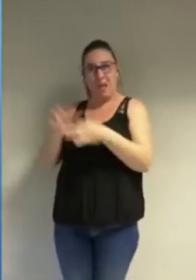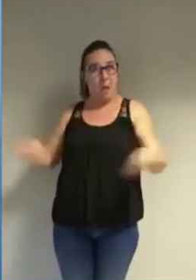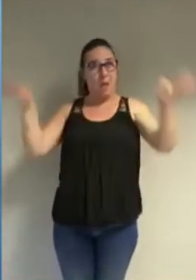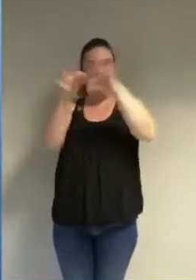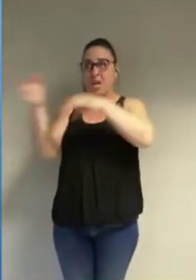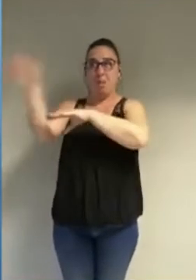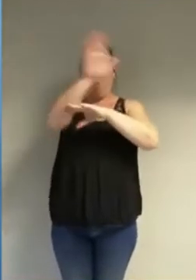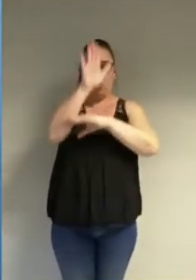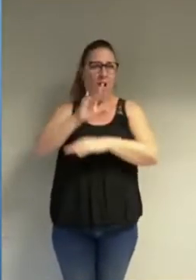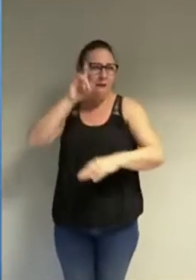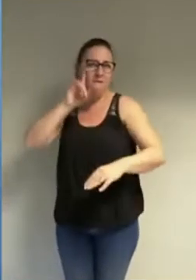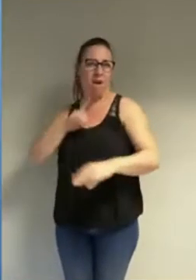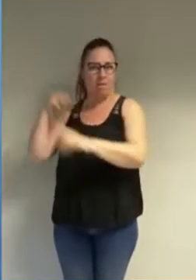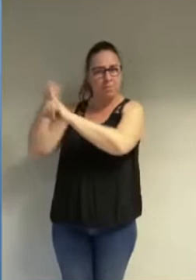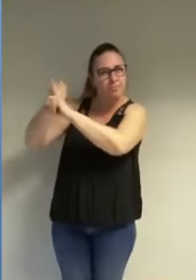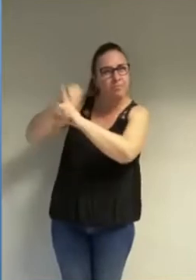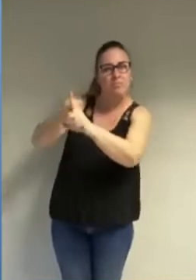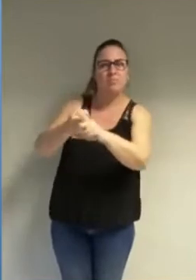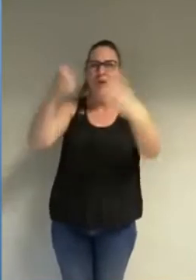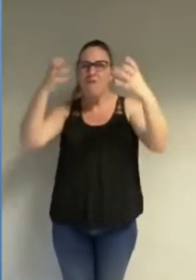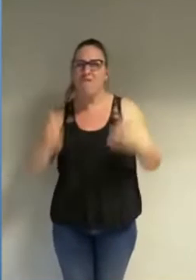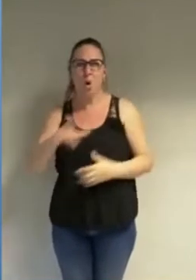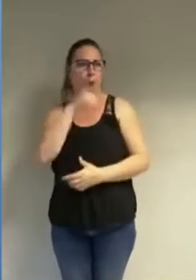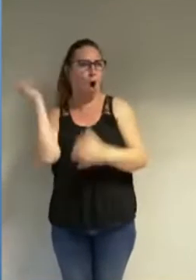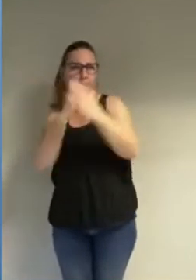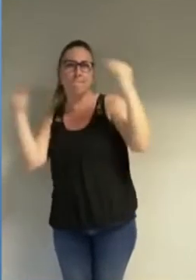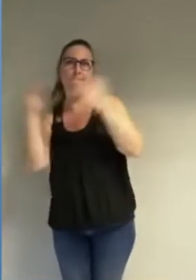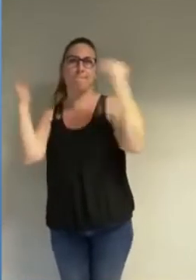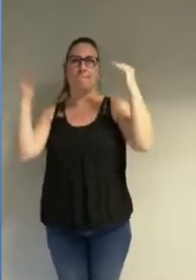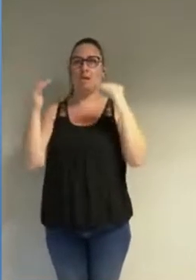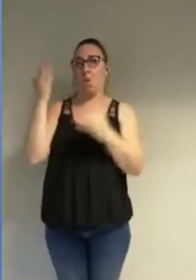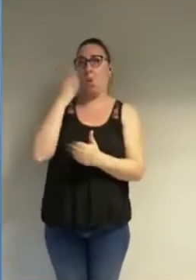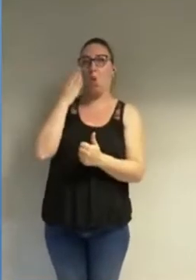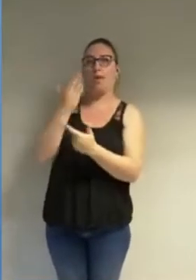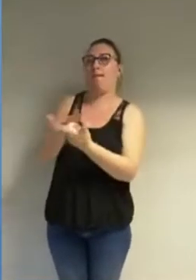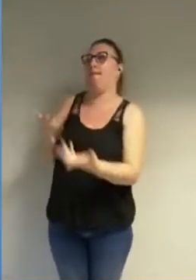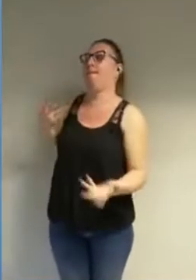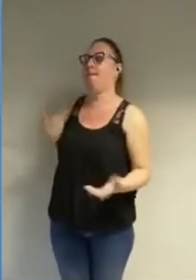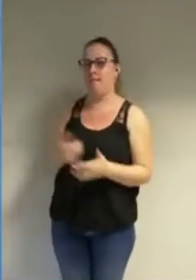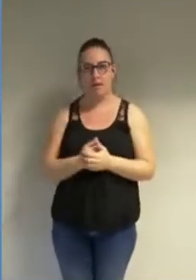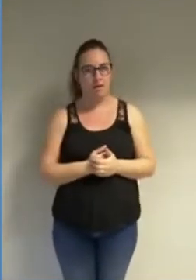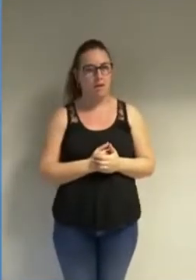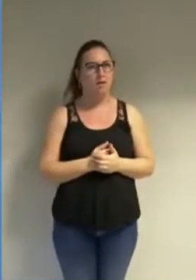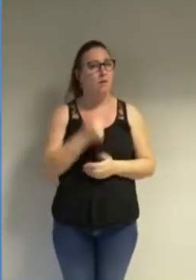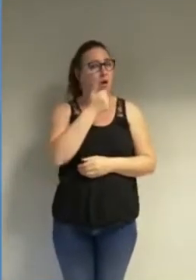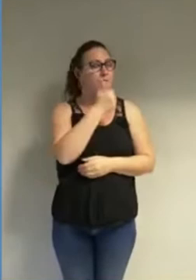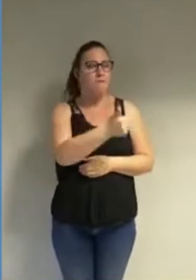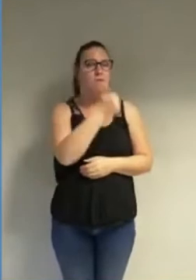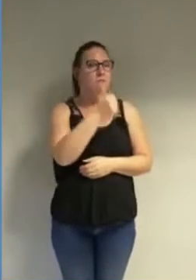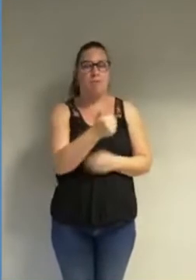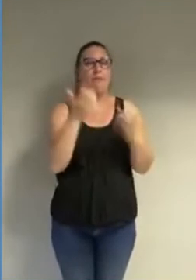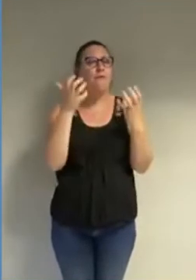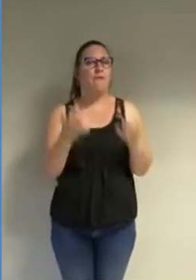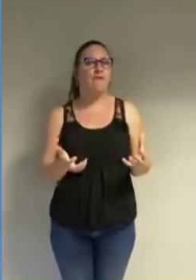où les femmes luttent pour l'égalité dans les conditions que l'on sait. Peu importe. Il s'agit pour vous